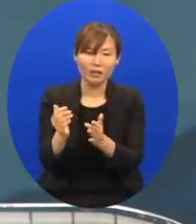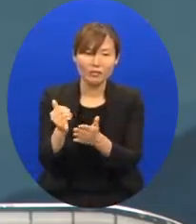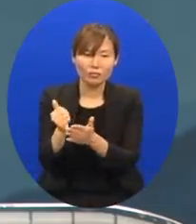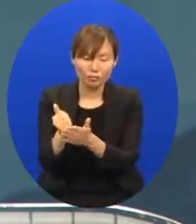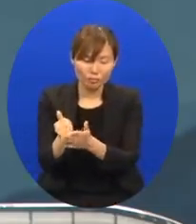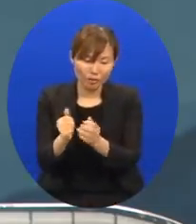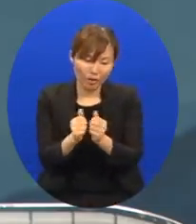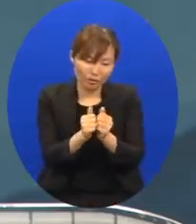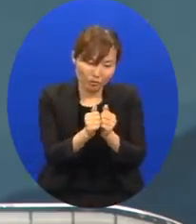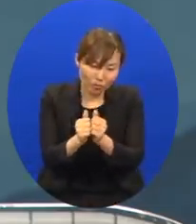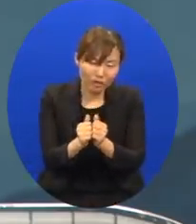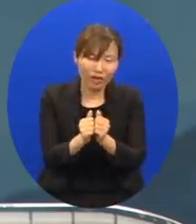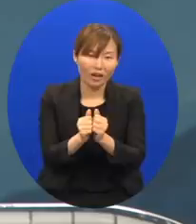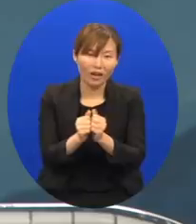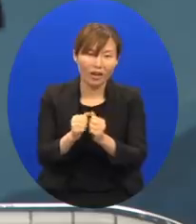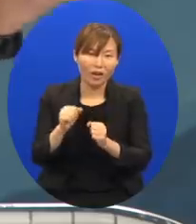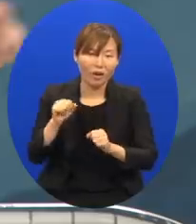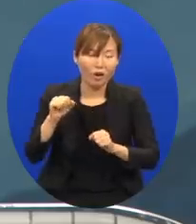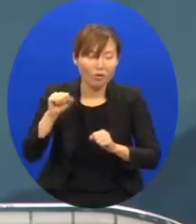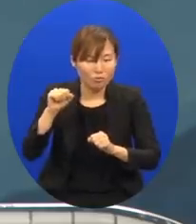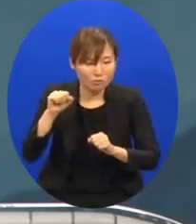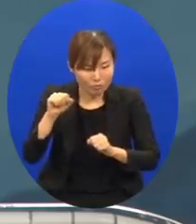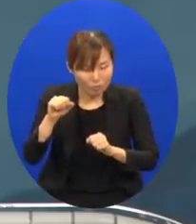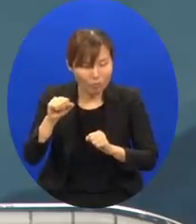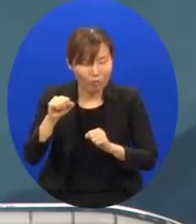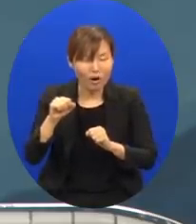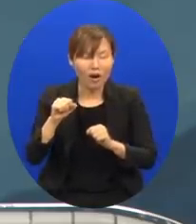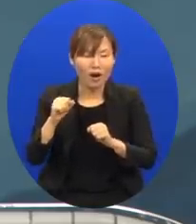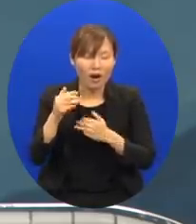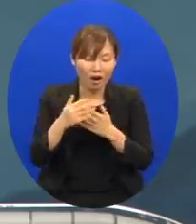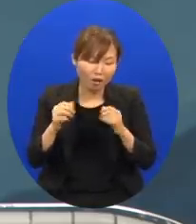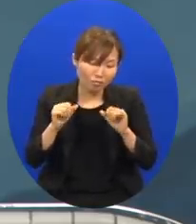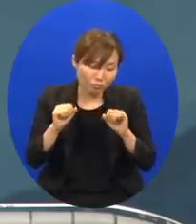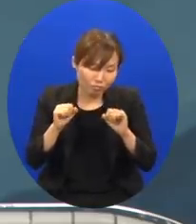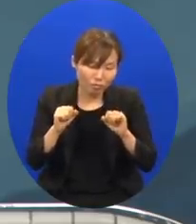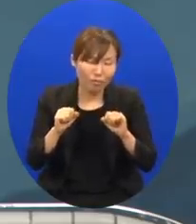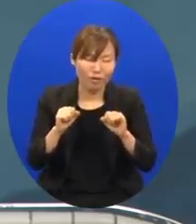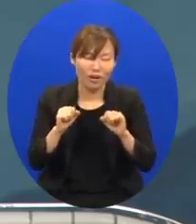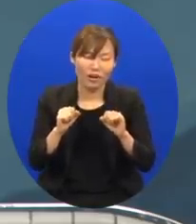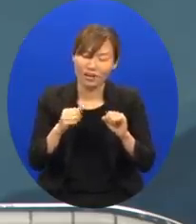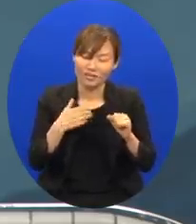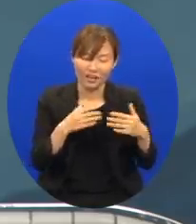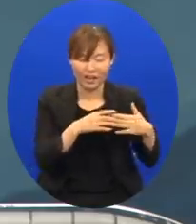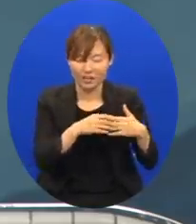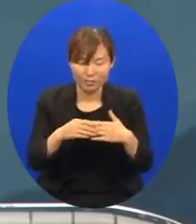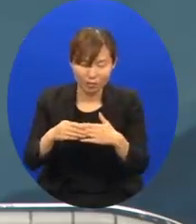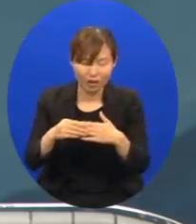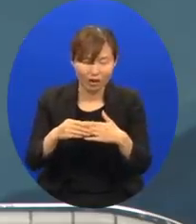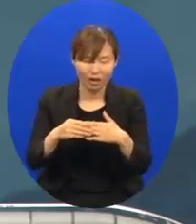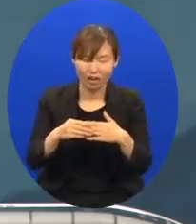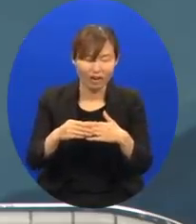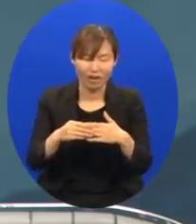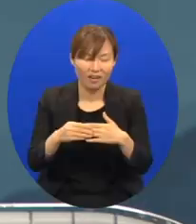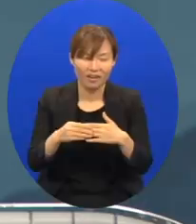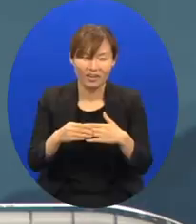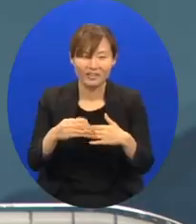그런 수준에 있는 목사도 아니에요 저는 사도 바울이 고린도에서